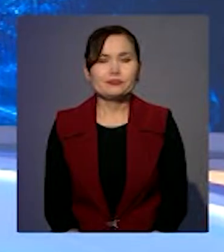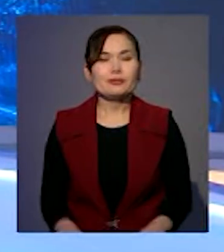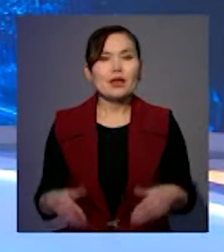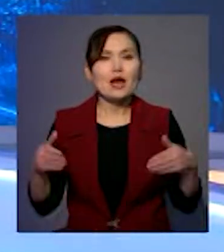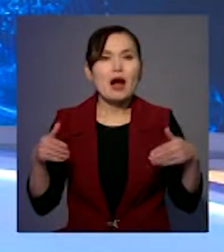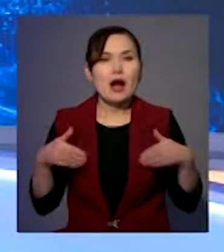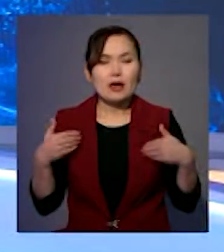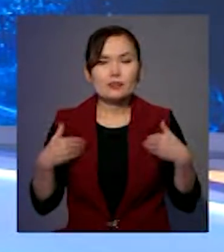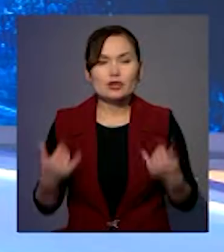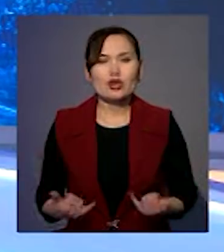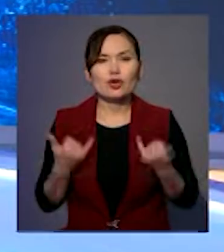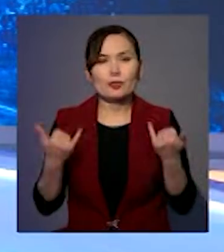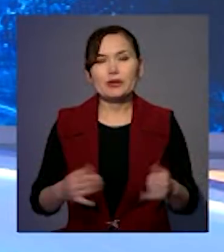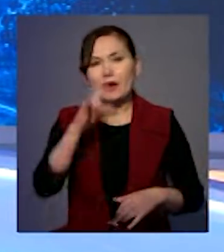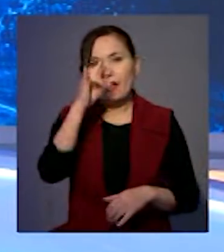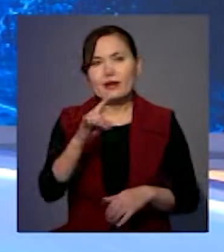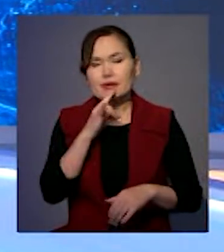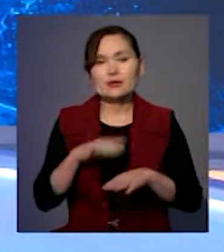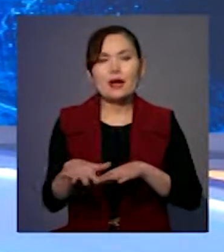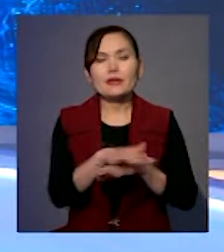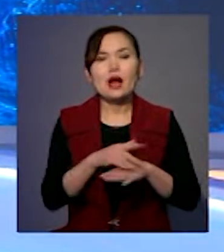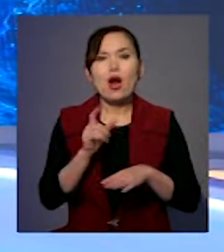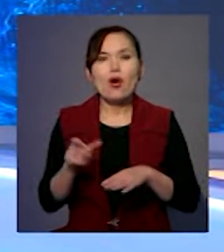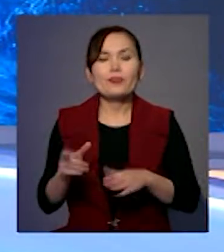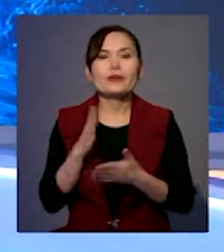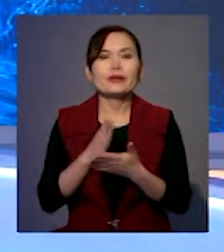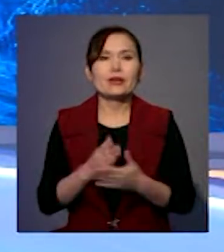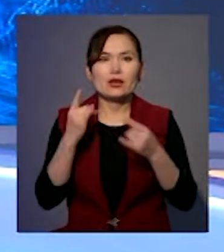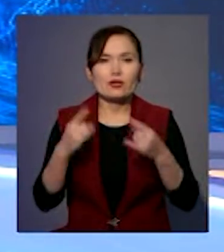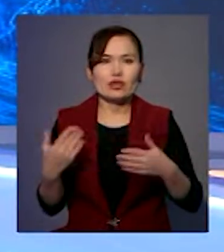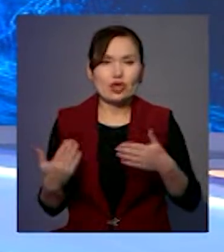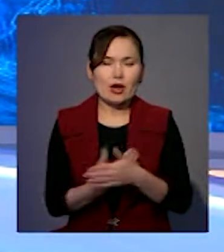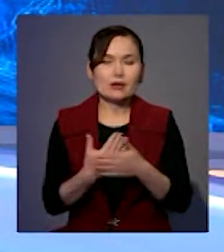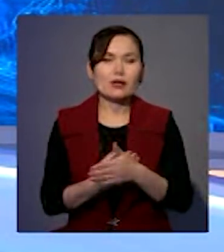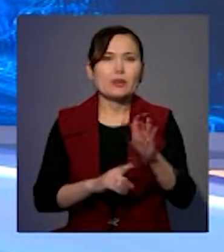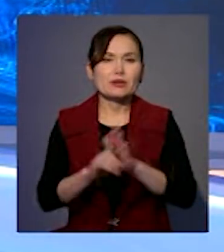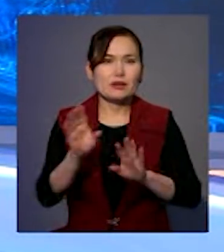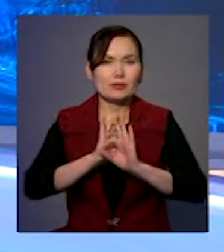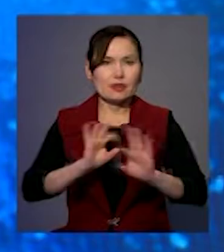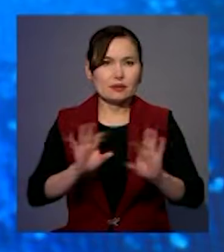Тікелей эфирде хабарымызды жалғастырамыз. Сіздермен бірге Мақпала Субайқызы және Самал Жантемір.